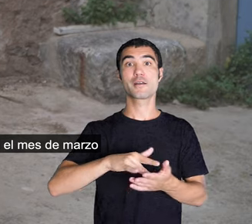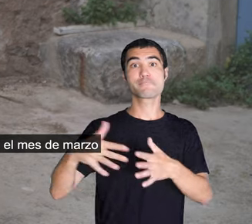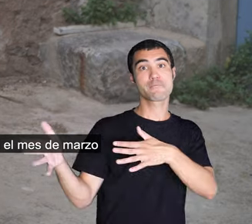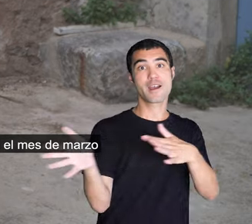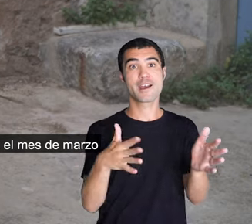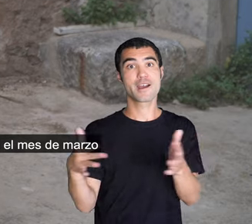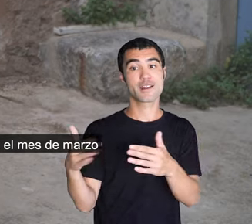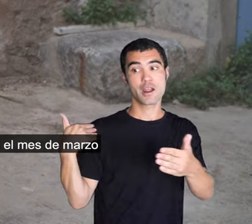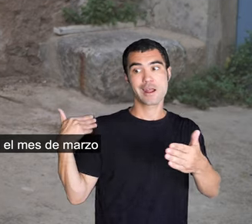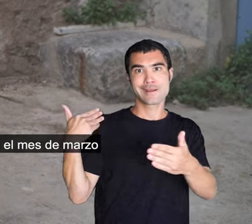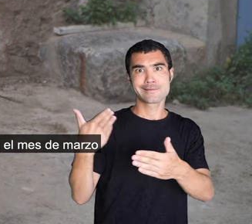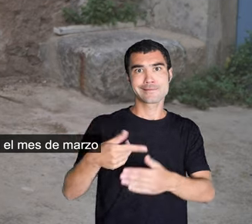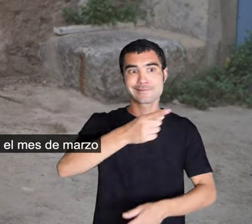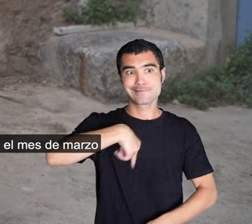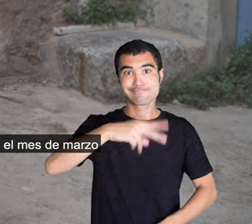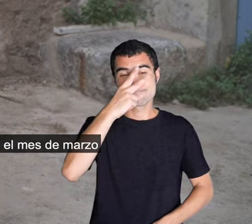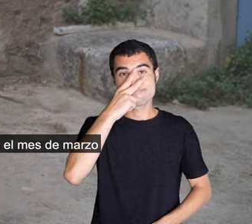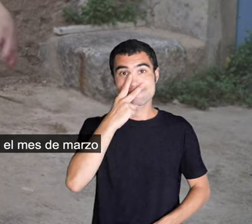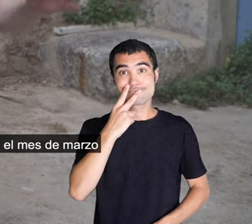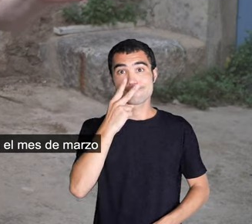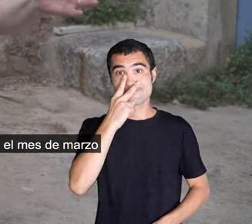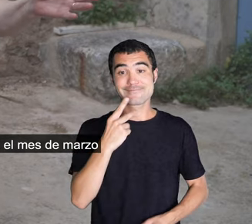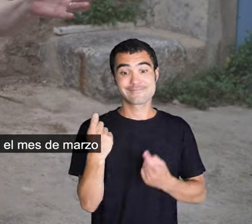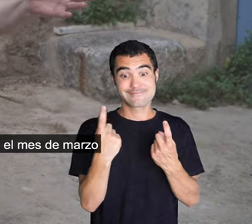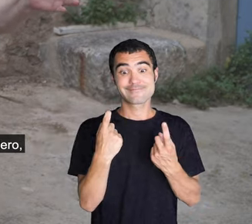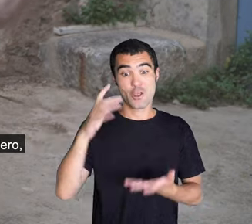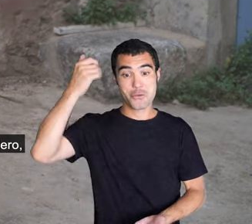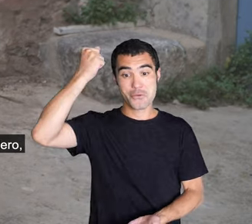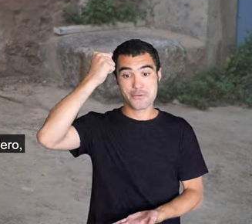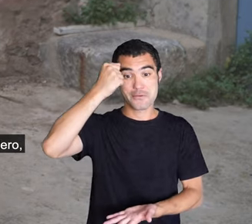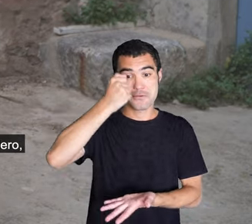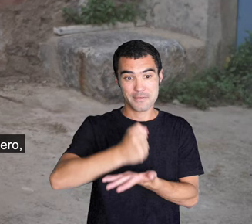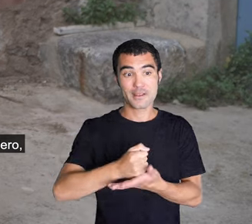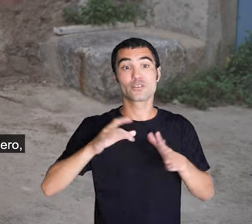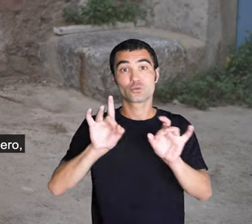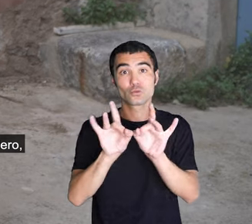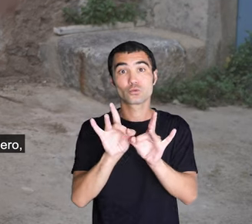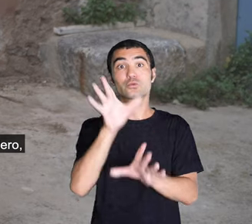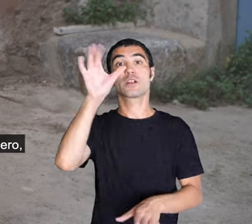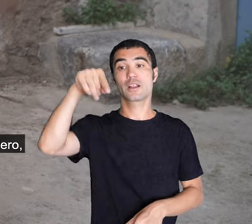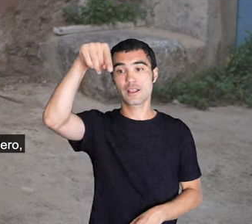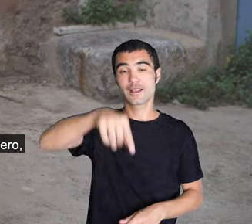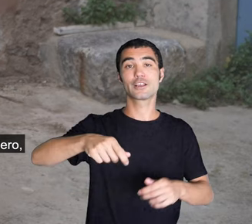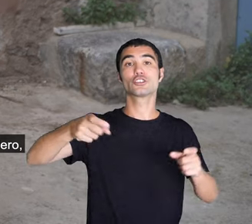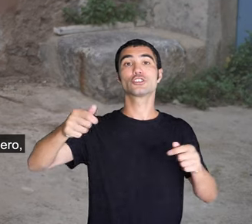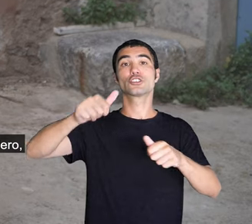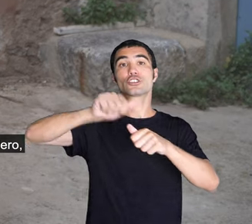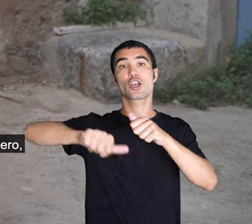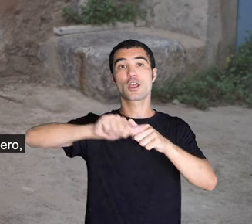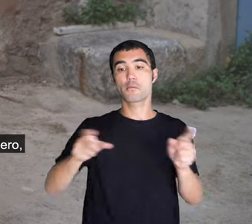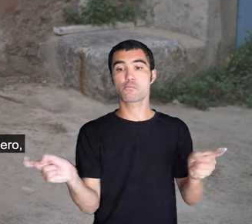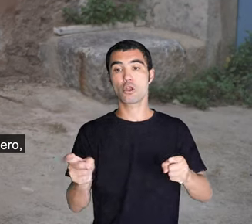o això, ja començàvem a anar un poc tors. I tanta sort que en esport aquí hi havia una tenda, en el fons